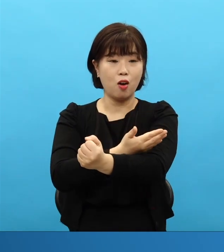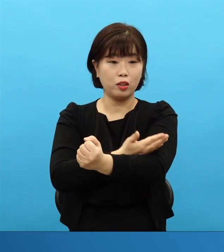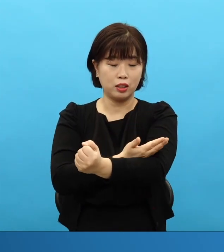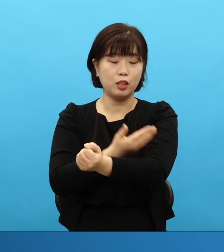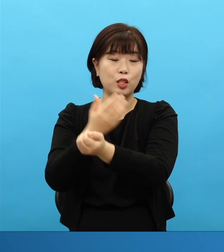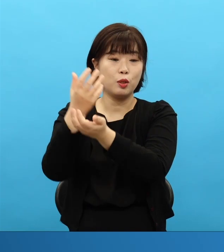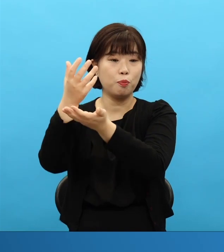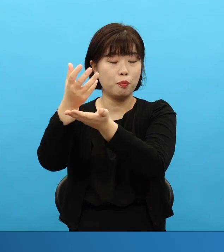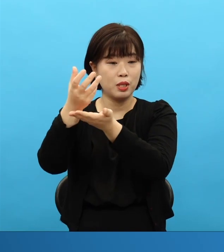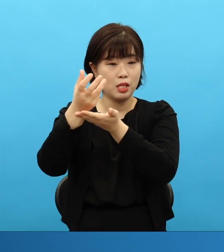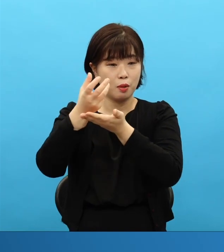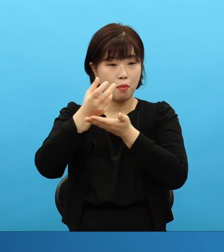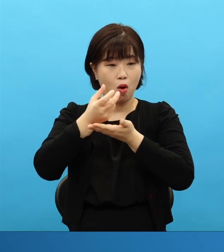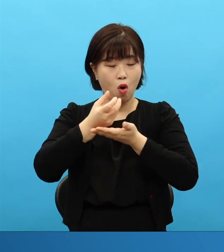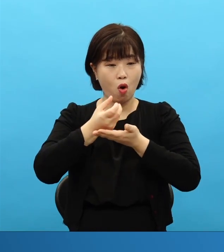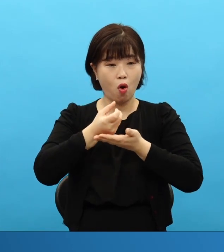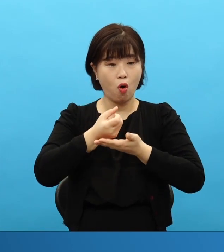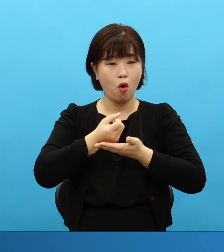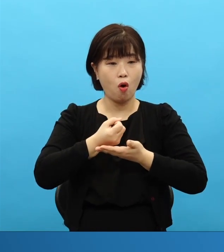능력